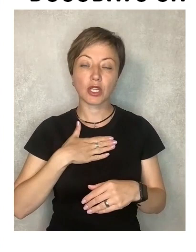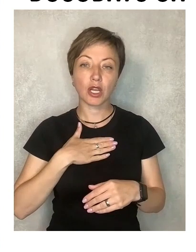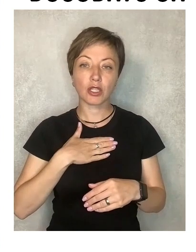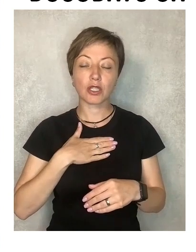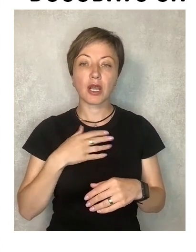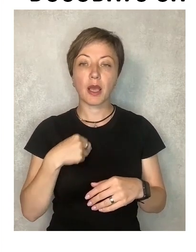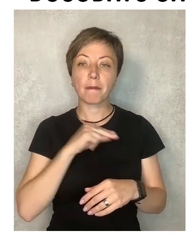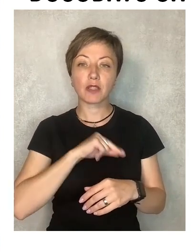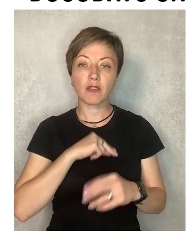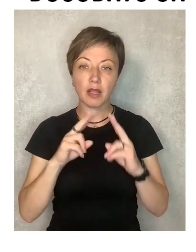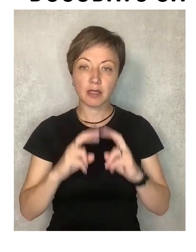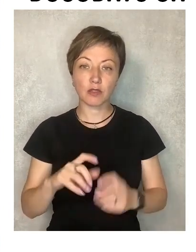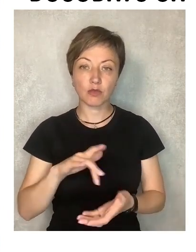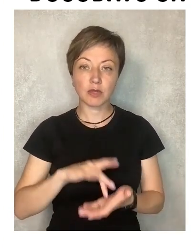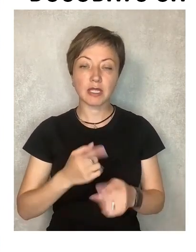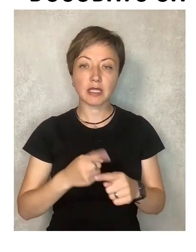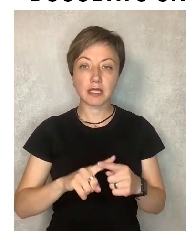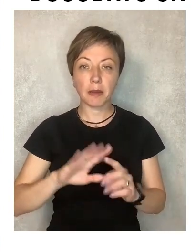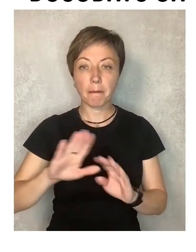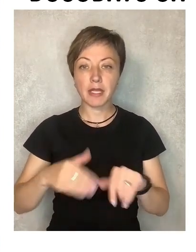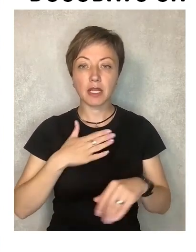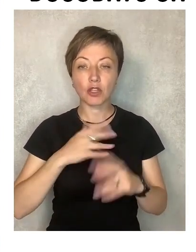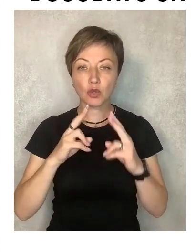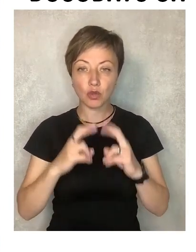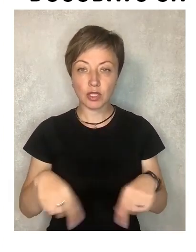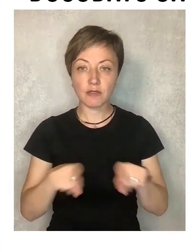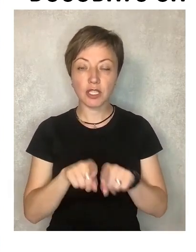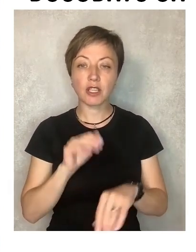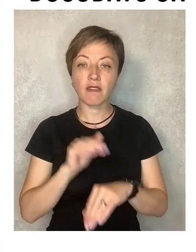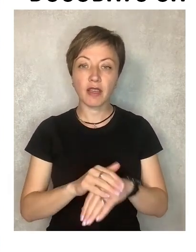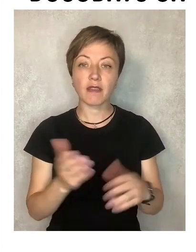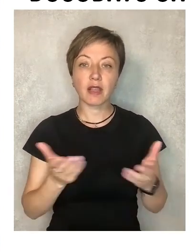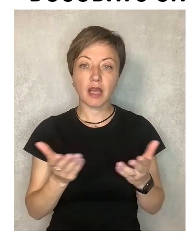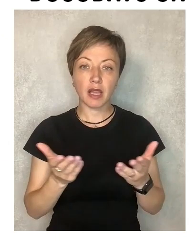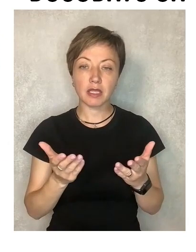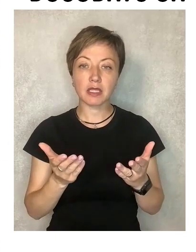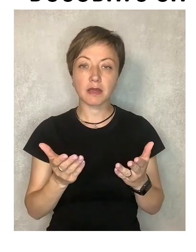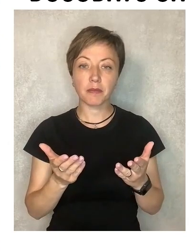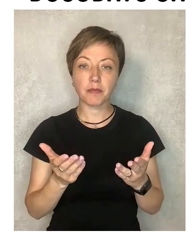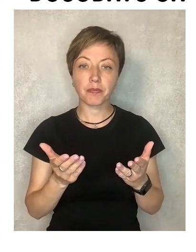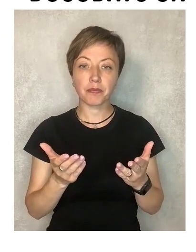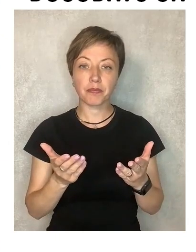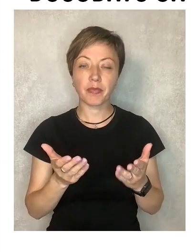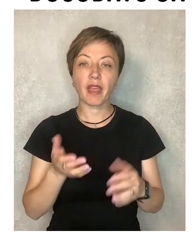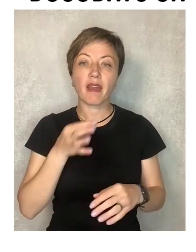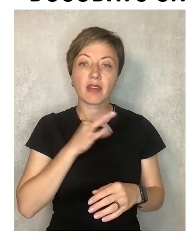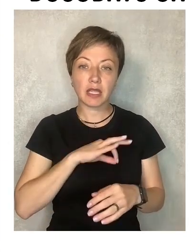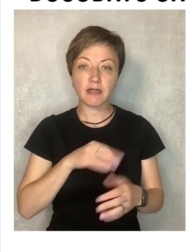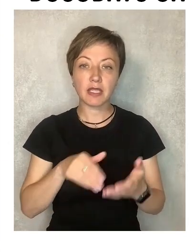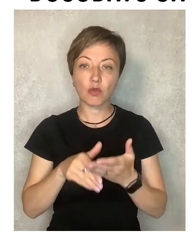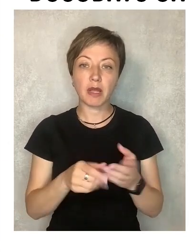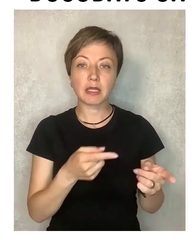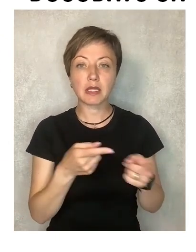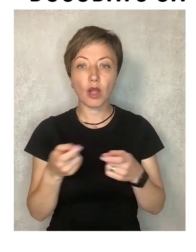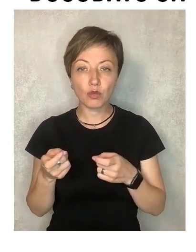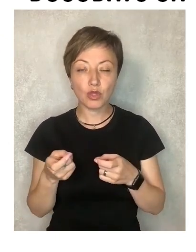центрі CEDOS, і після нашого дослідження ми все ж таки виявили якісь досить ефективні інструменти залучення